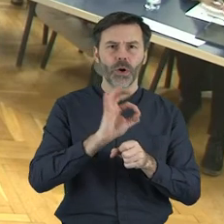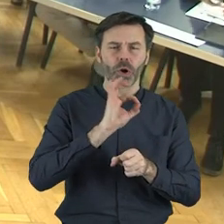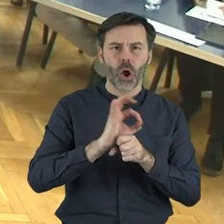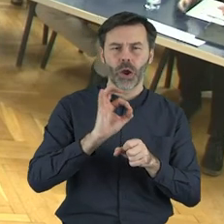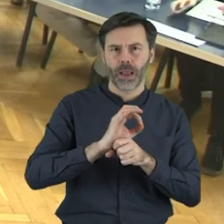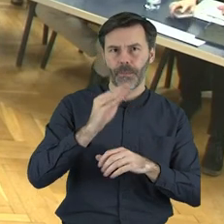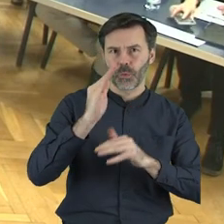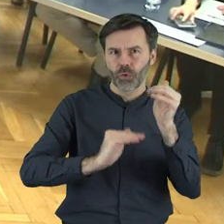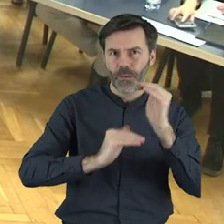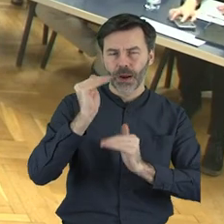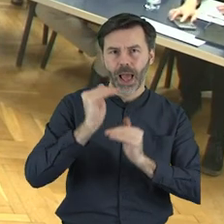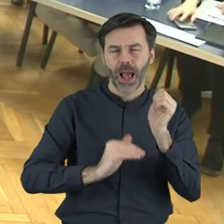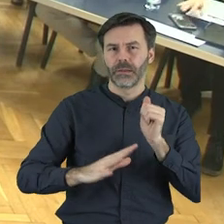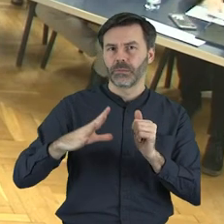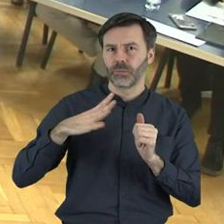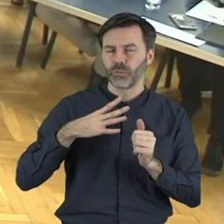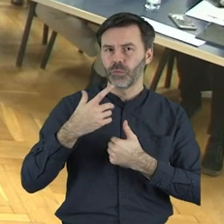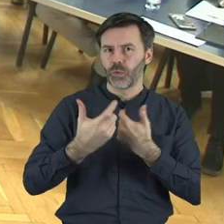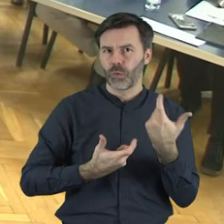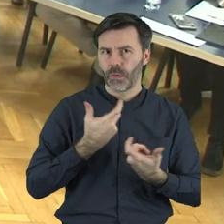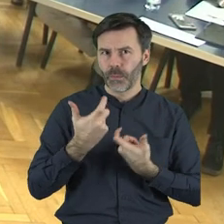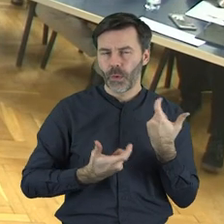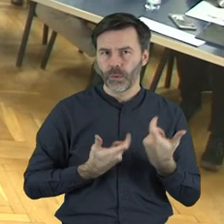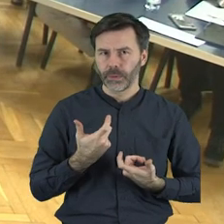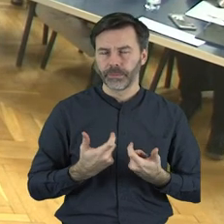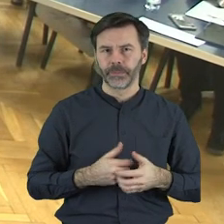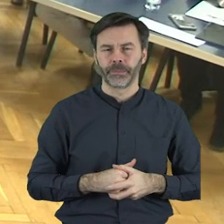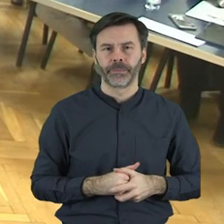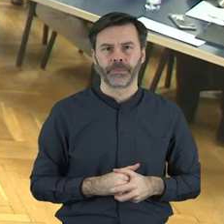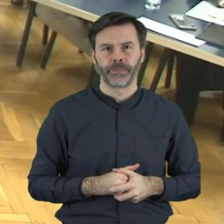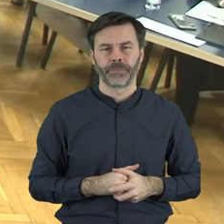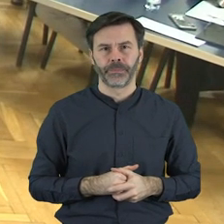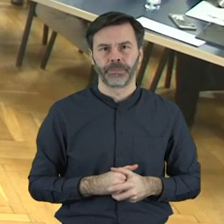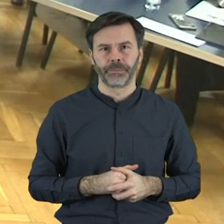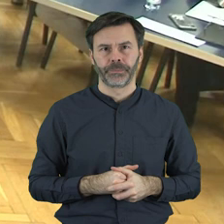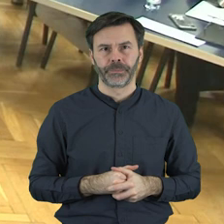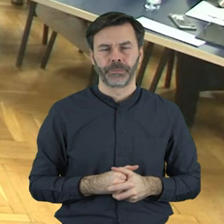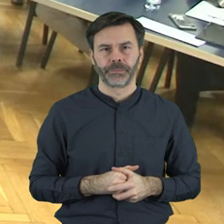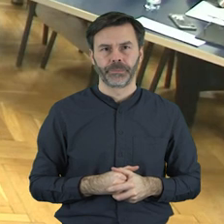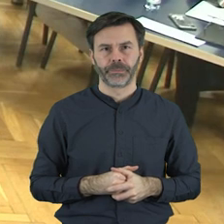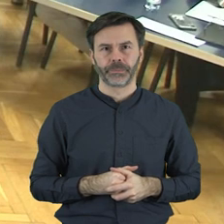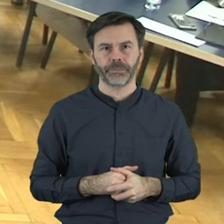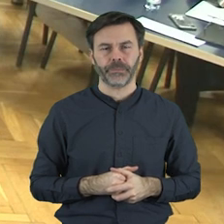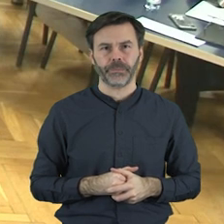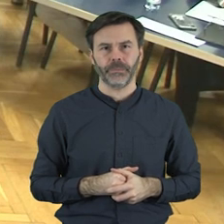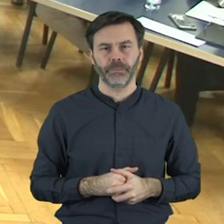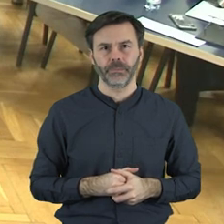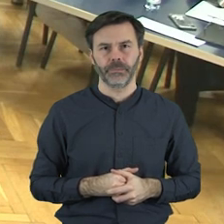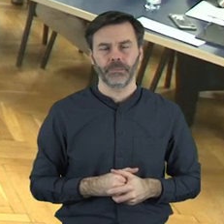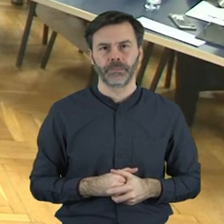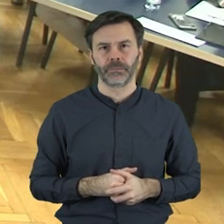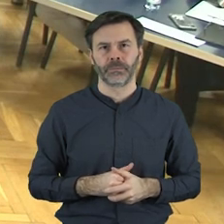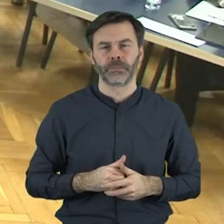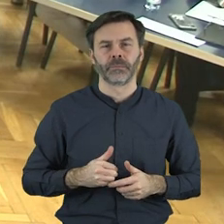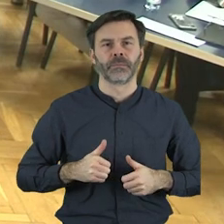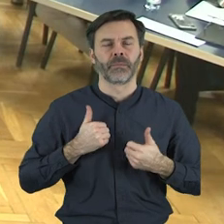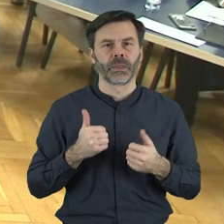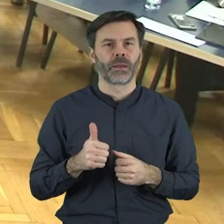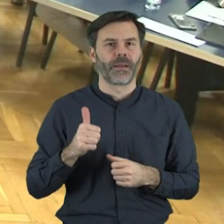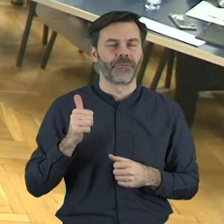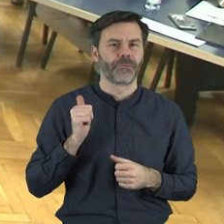wyposażenie, planu zatrudnienia wysoko wykwalifikowanej kadry.